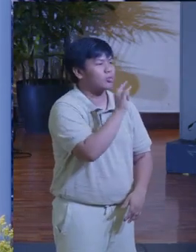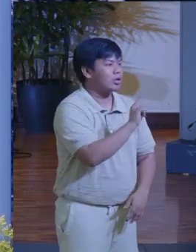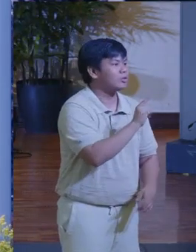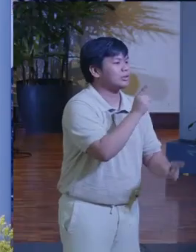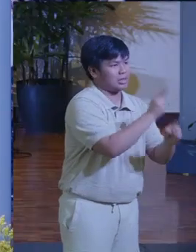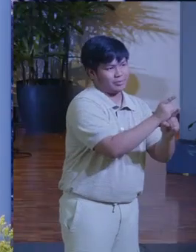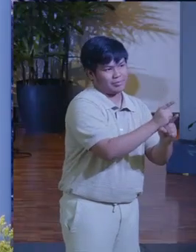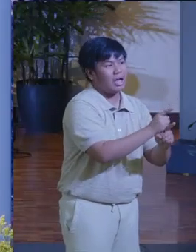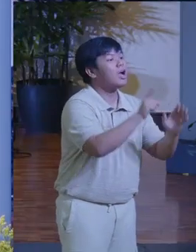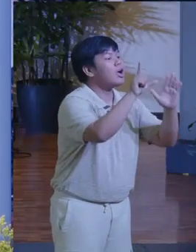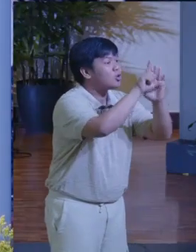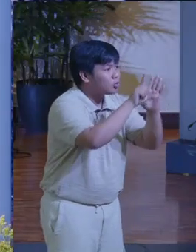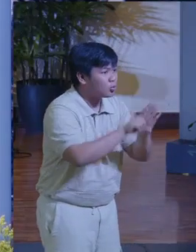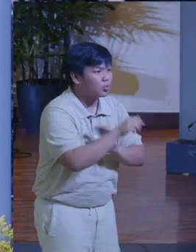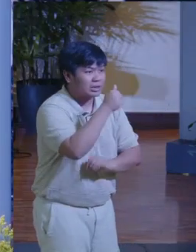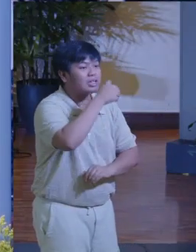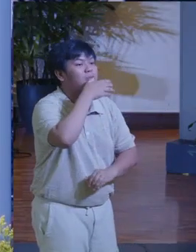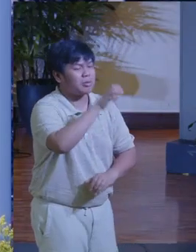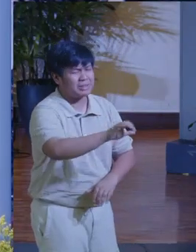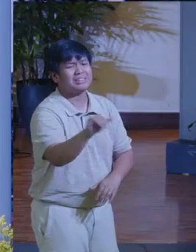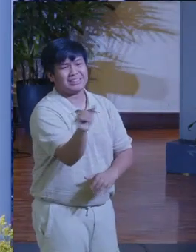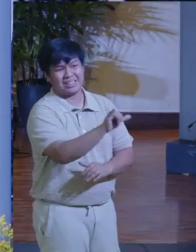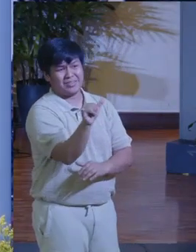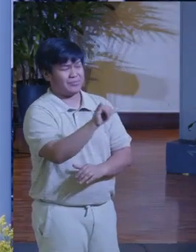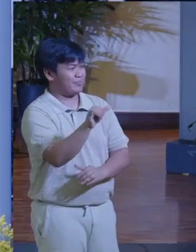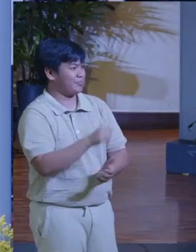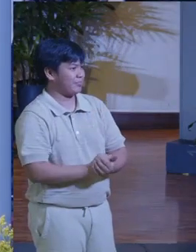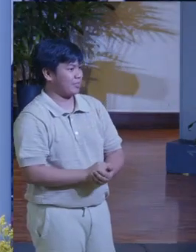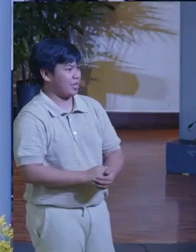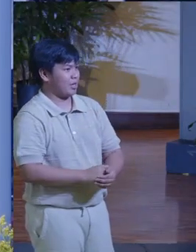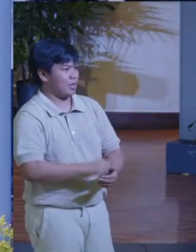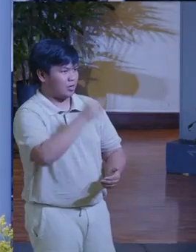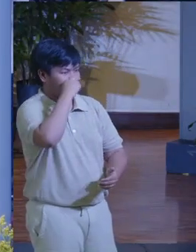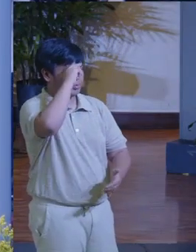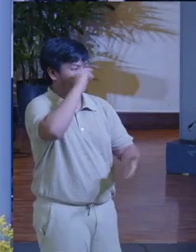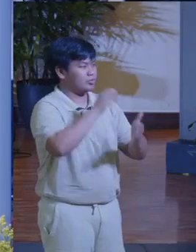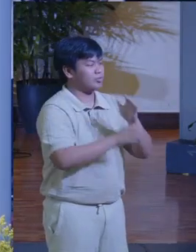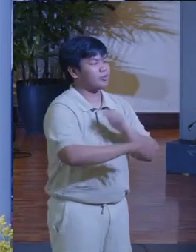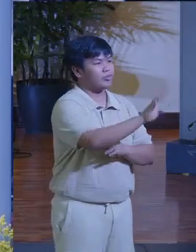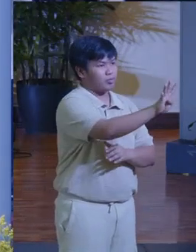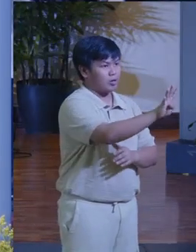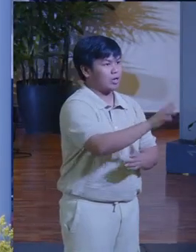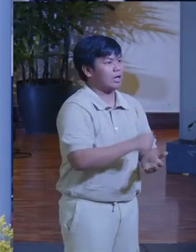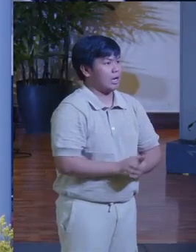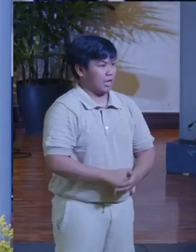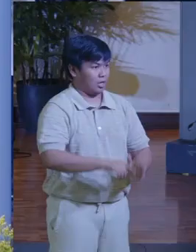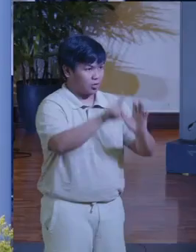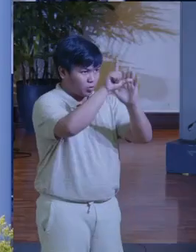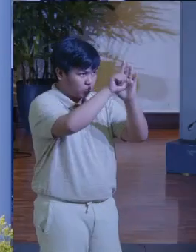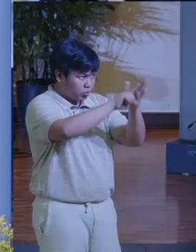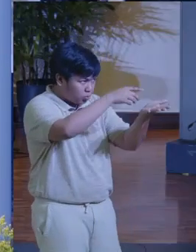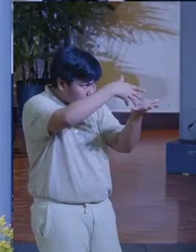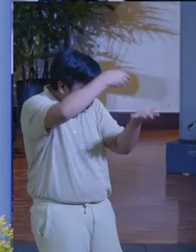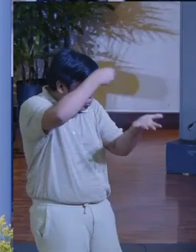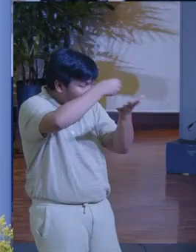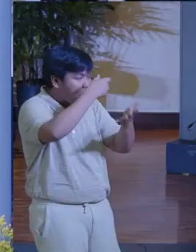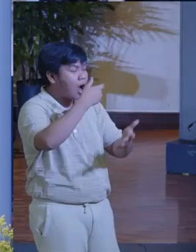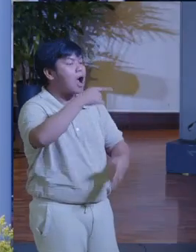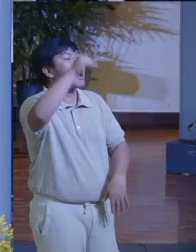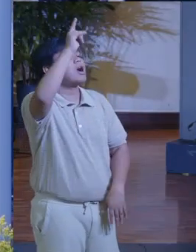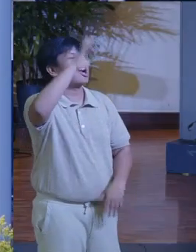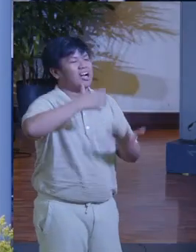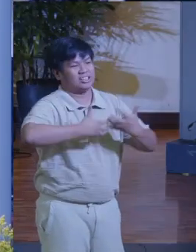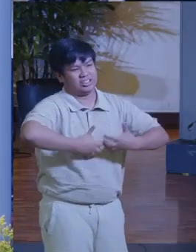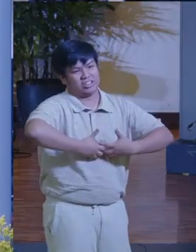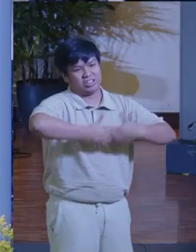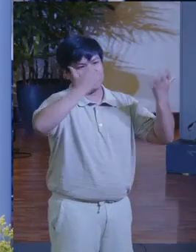ng law. Romans 4:15, for the law brings wrath, where there is no law, there